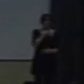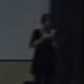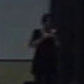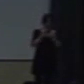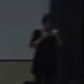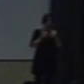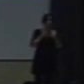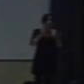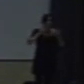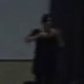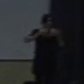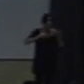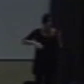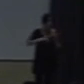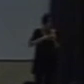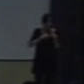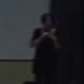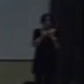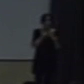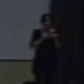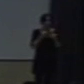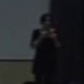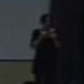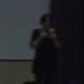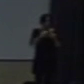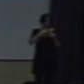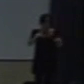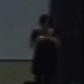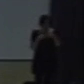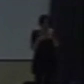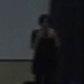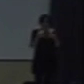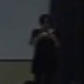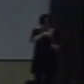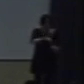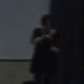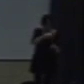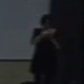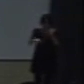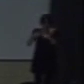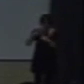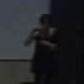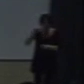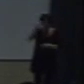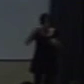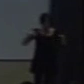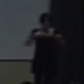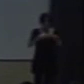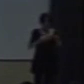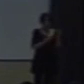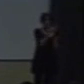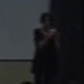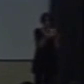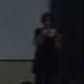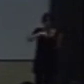crisi social, de protestes i d'incerteses, penso que és molt important que els periodistes, els que pretenem